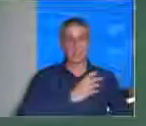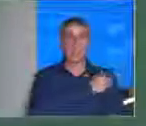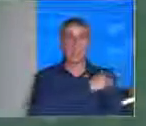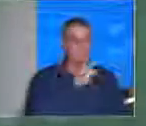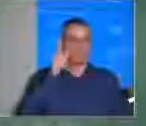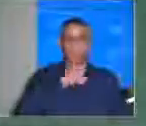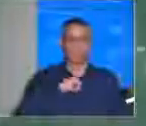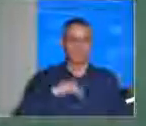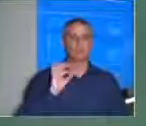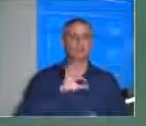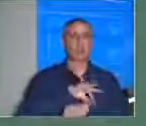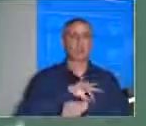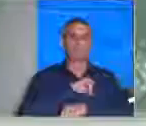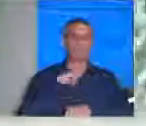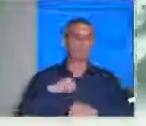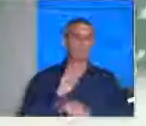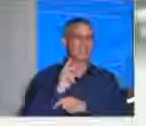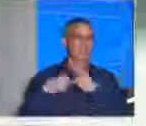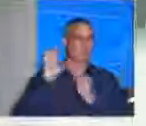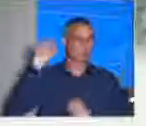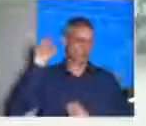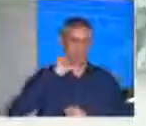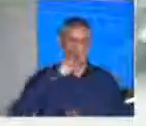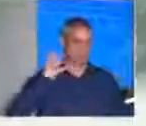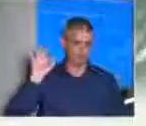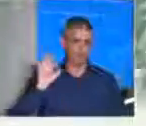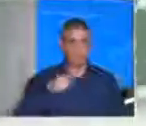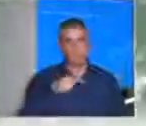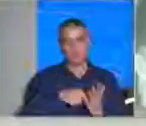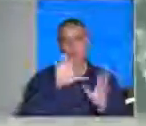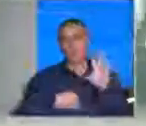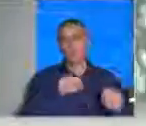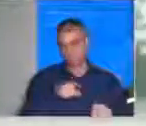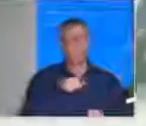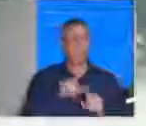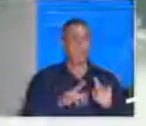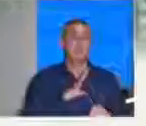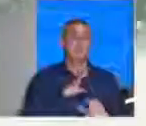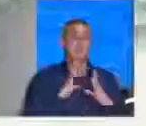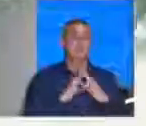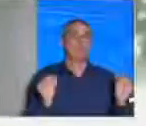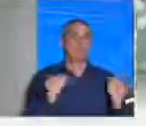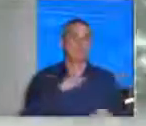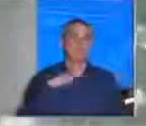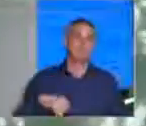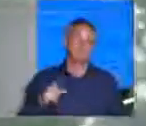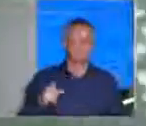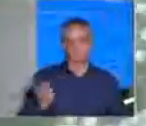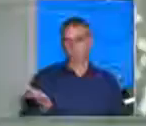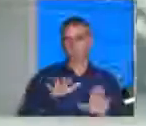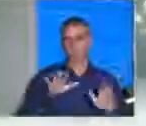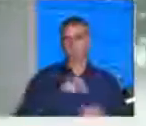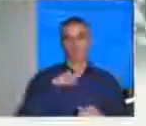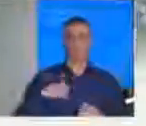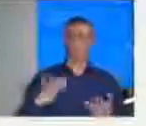אותם בשביל הרפואה הסינית המסורתית, ולכן לוכדים, וזו חיה בסכנת הכחדה בסין. והנה